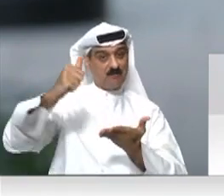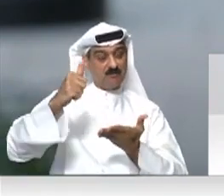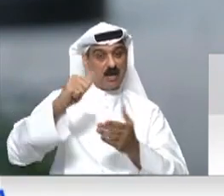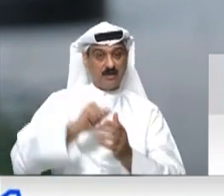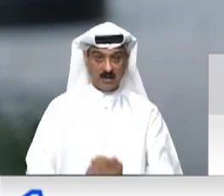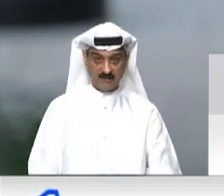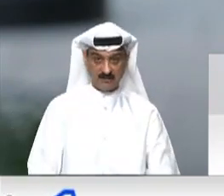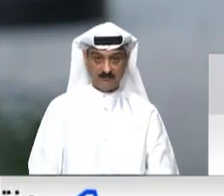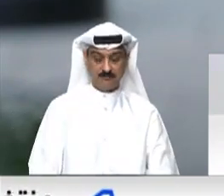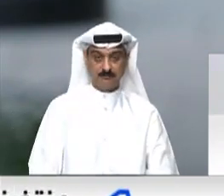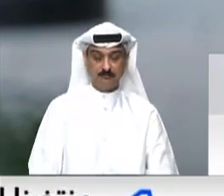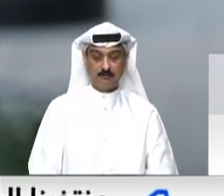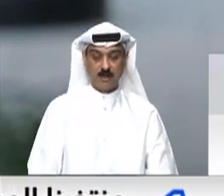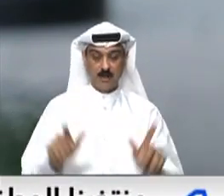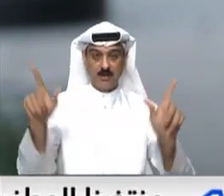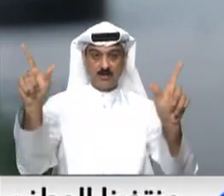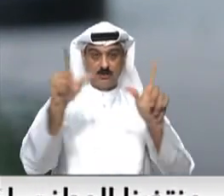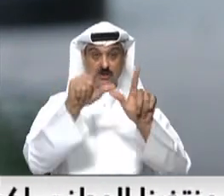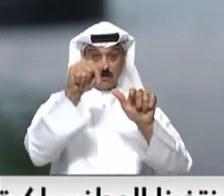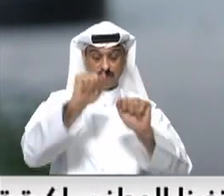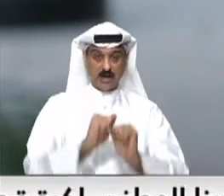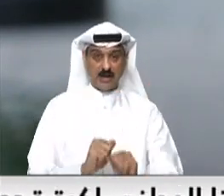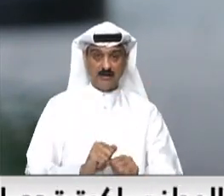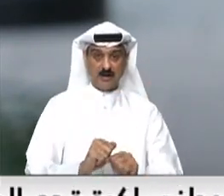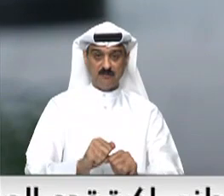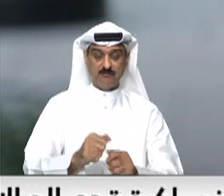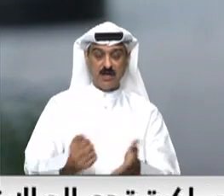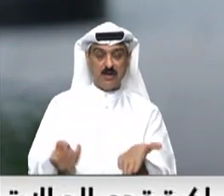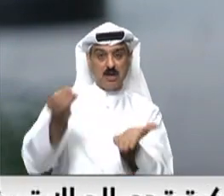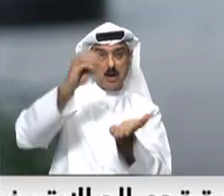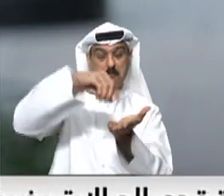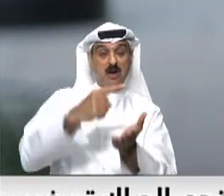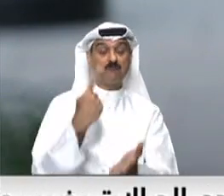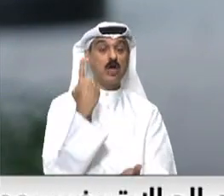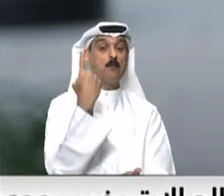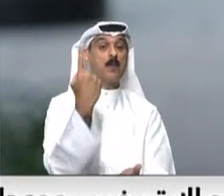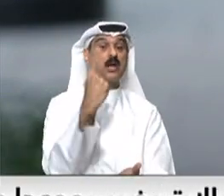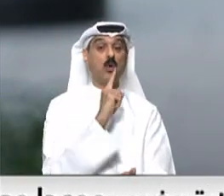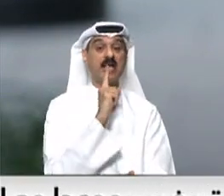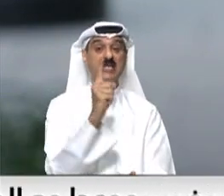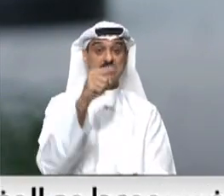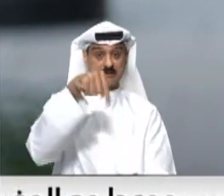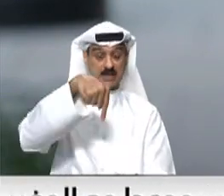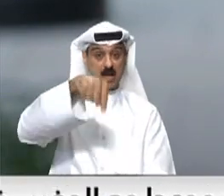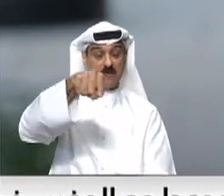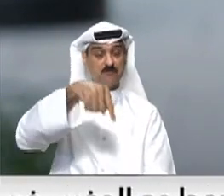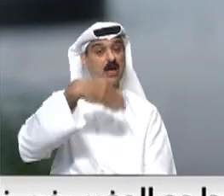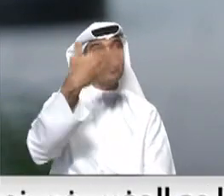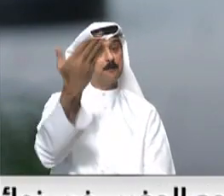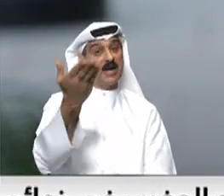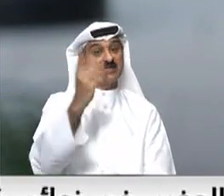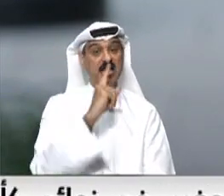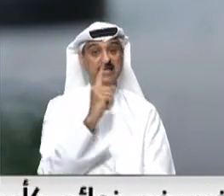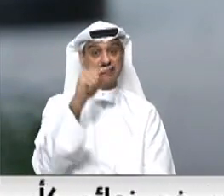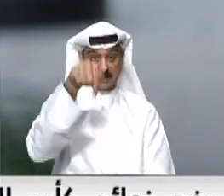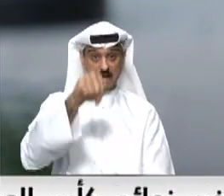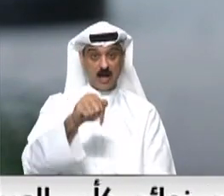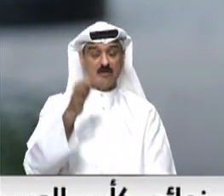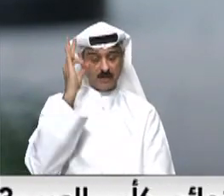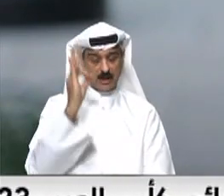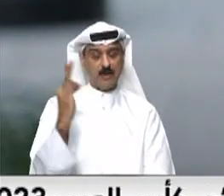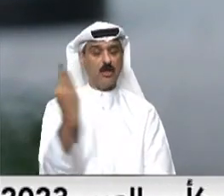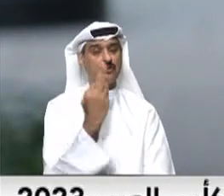بعد بعض الاقتصاديين الى الاعتقاد بان رفع سعر الفائده مره واحده على الاقل في وقت لاحق من هذا العام سيكون